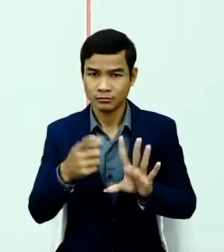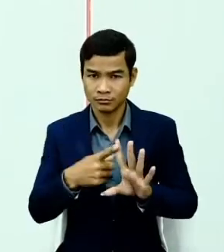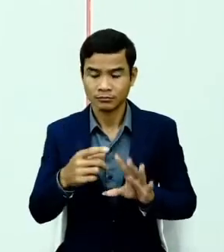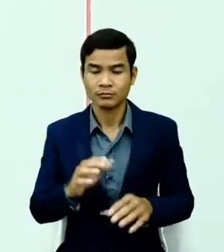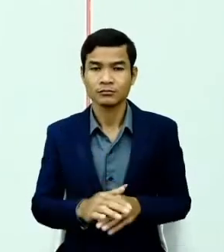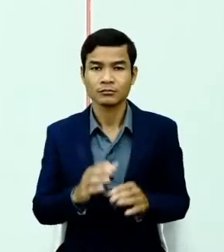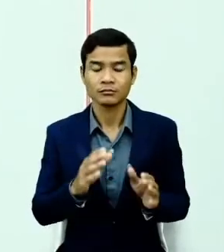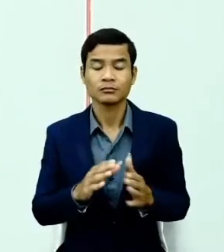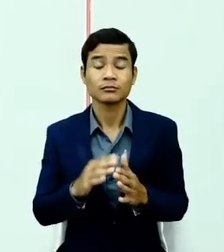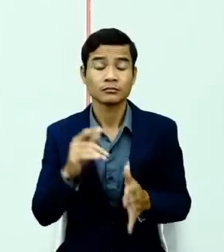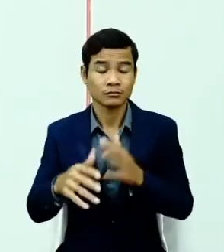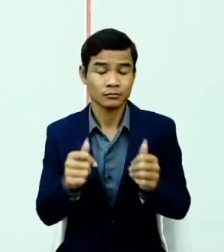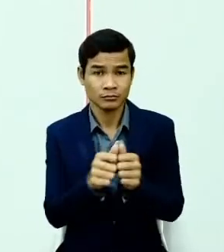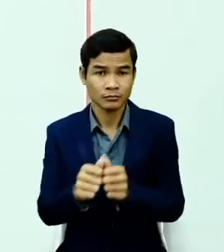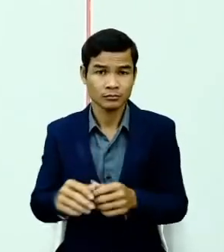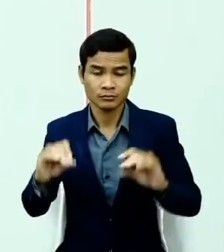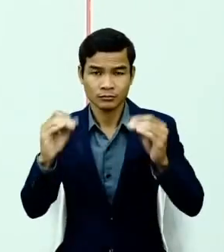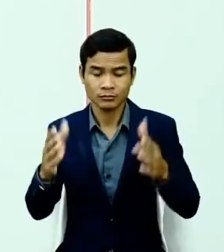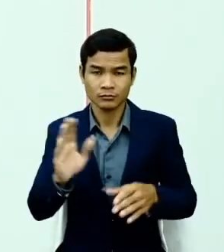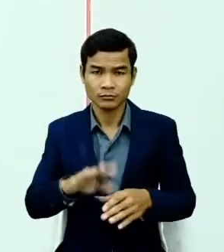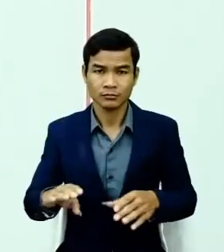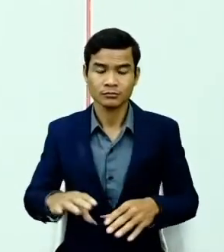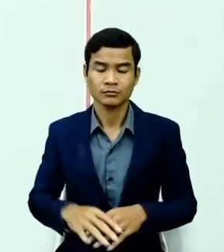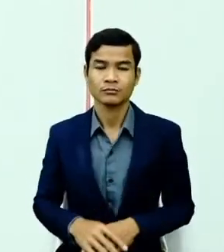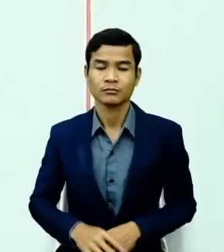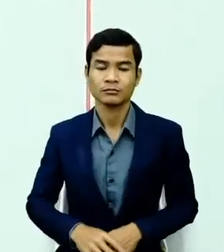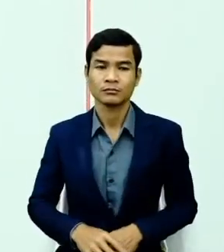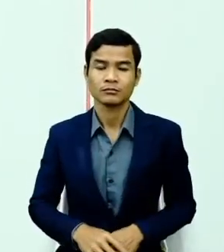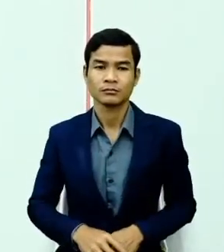នអានទាំងអស់គ្នាជាមួយអ្នកគ្រូ